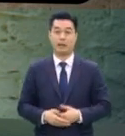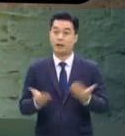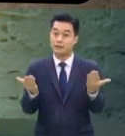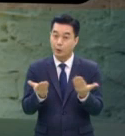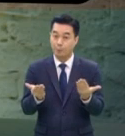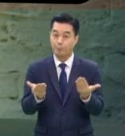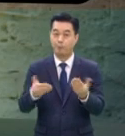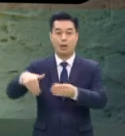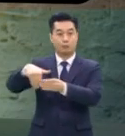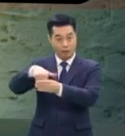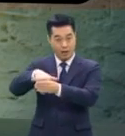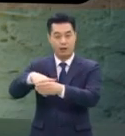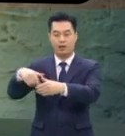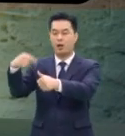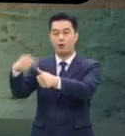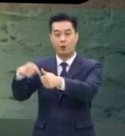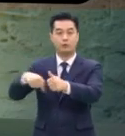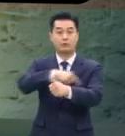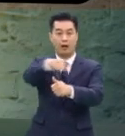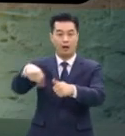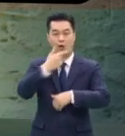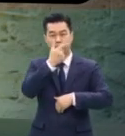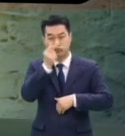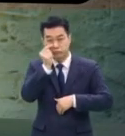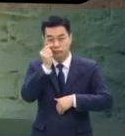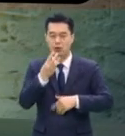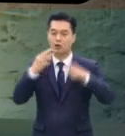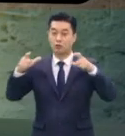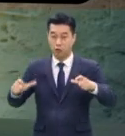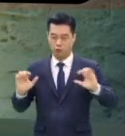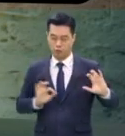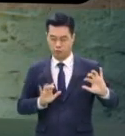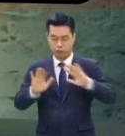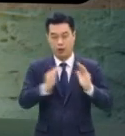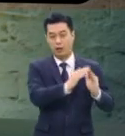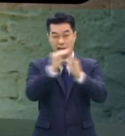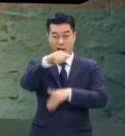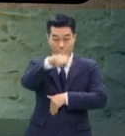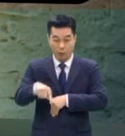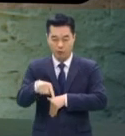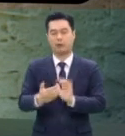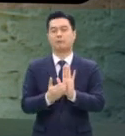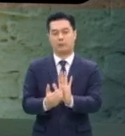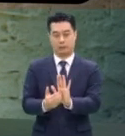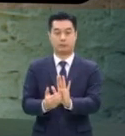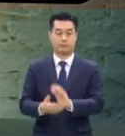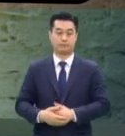직업 문화 교육 인프라가 부족해 수도권 으로 이주하는 일이 없도록 하겠습니다